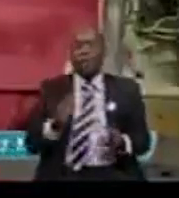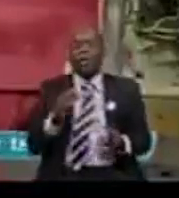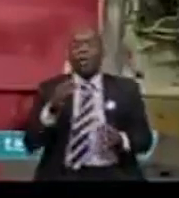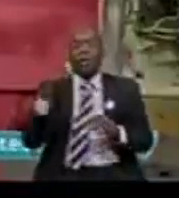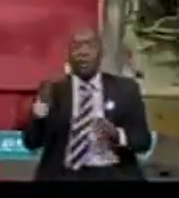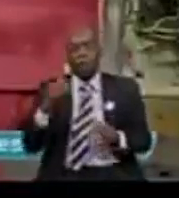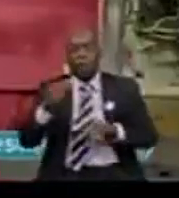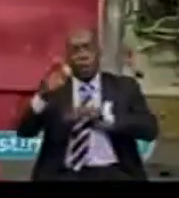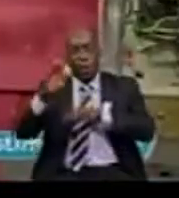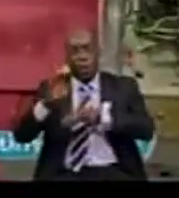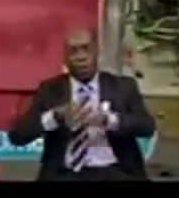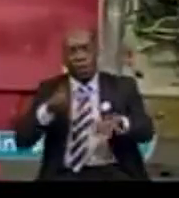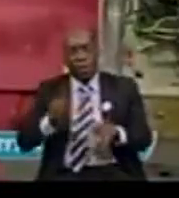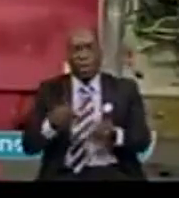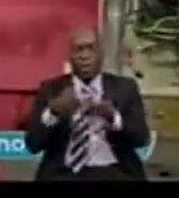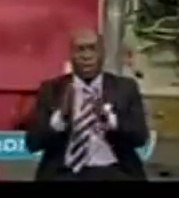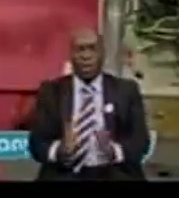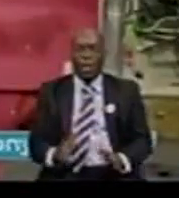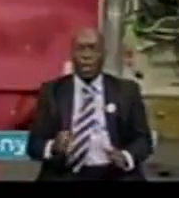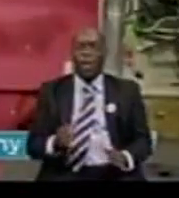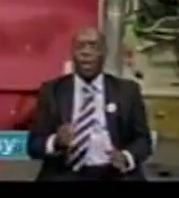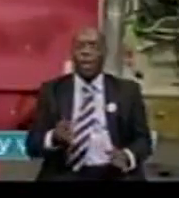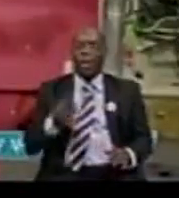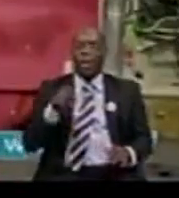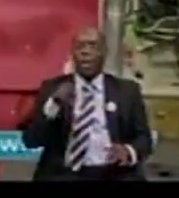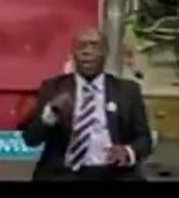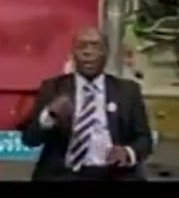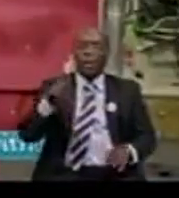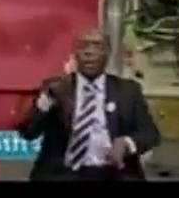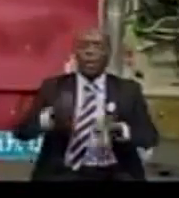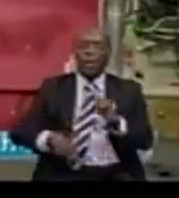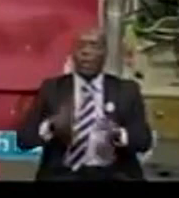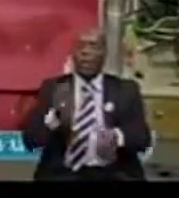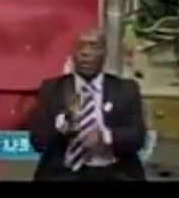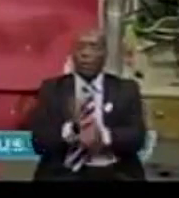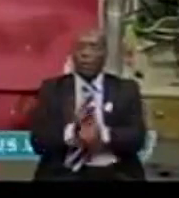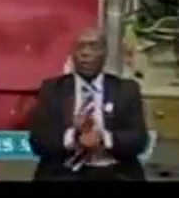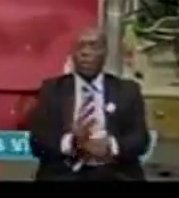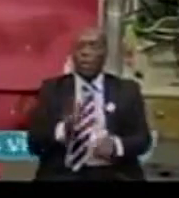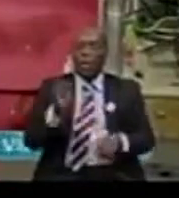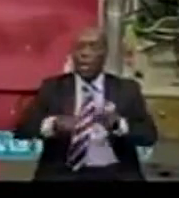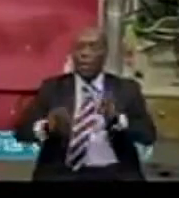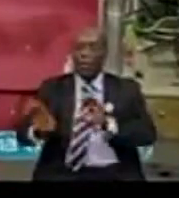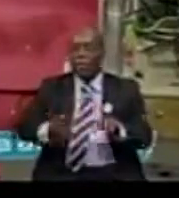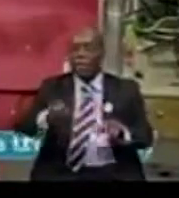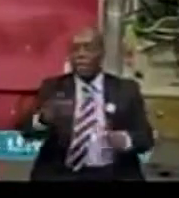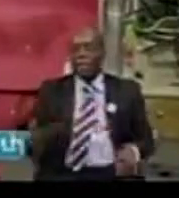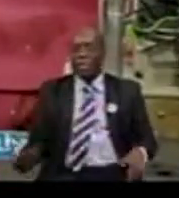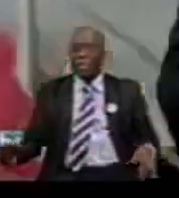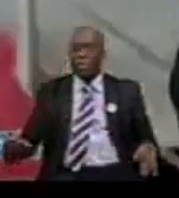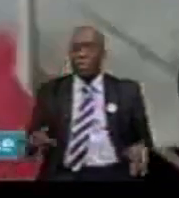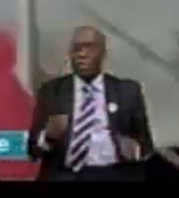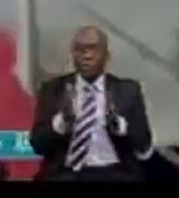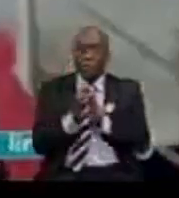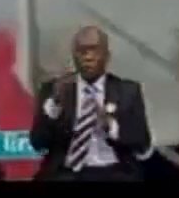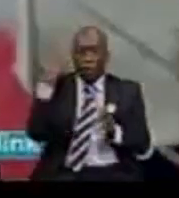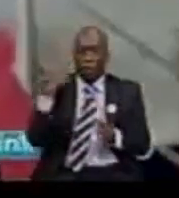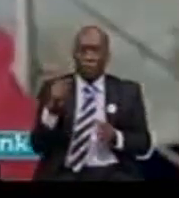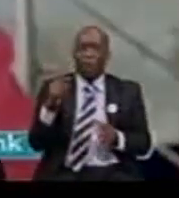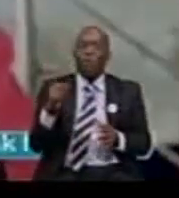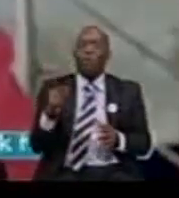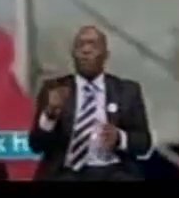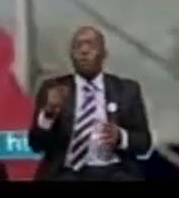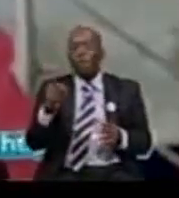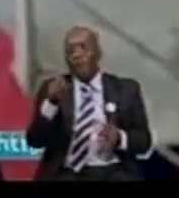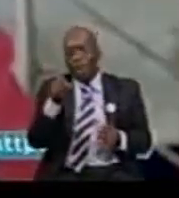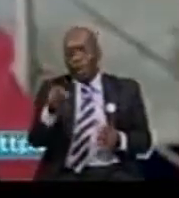mi mi o lokun inu. Mi o le sise gbo leto ti mi le sise kankan ejo gbadura fun mi. Won gbadura fun mi adari awon youth mo pe